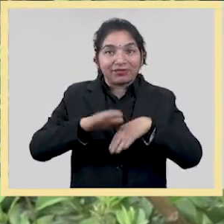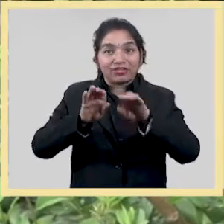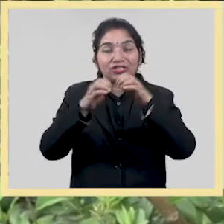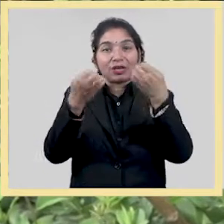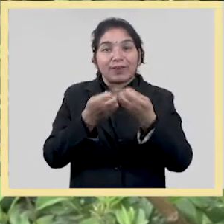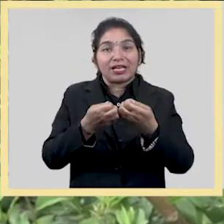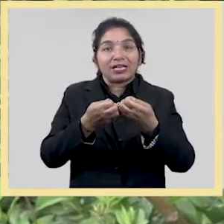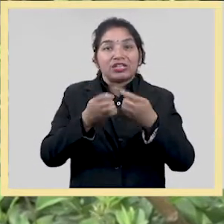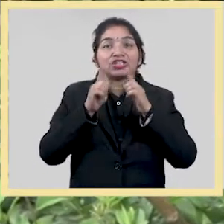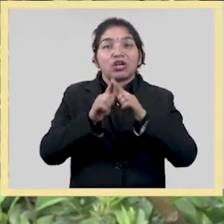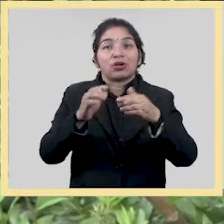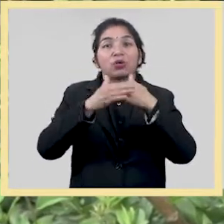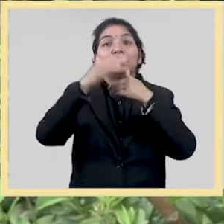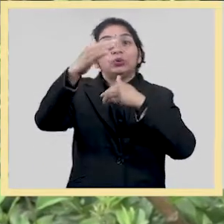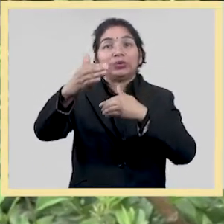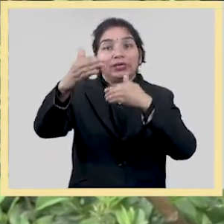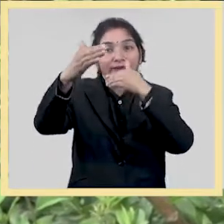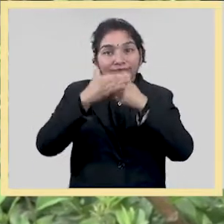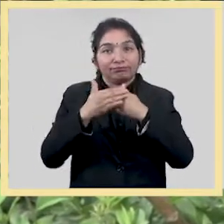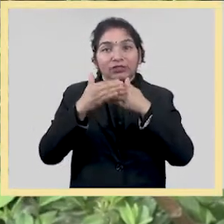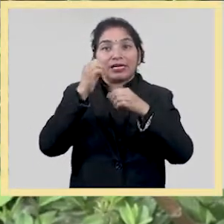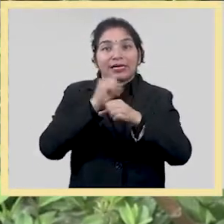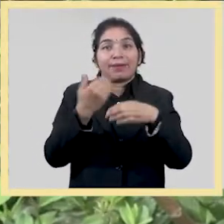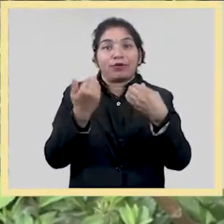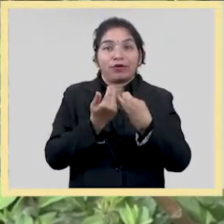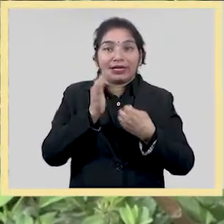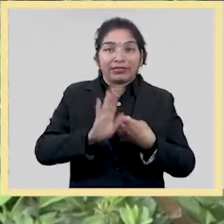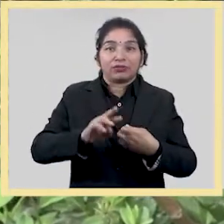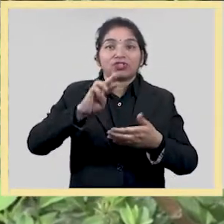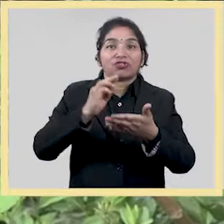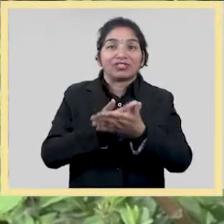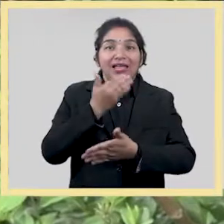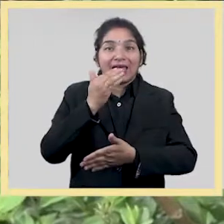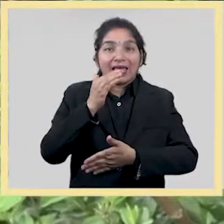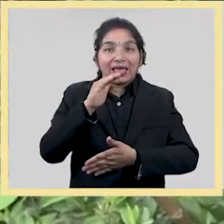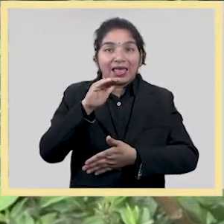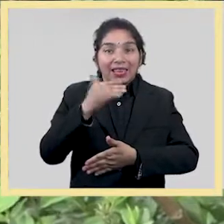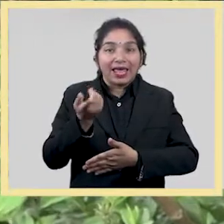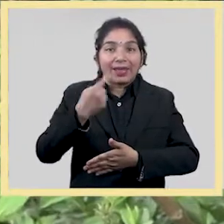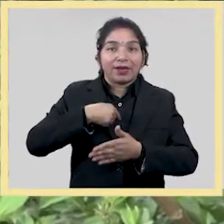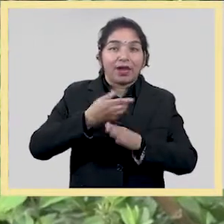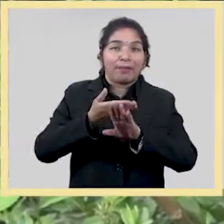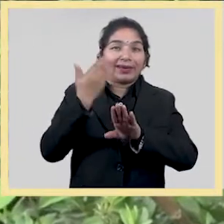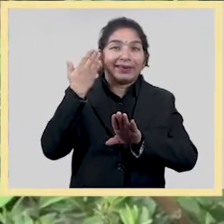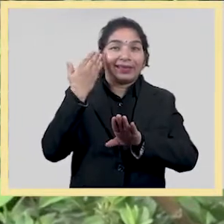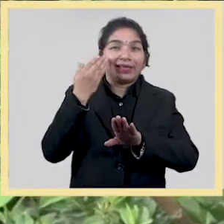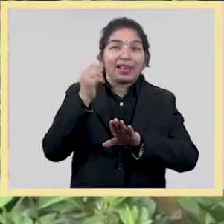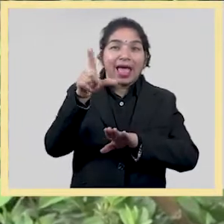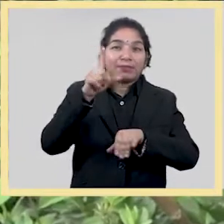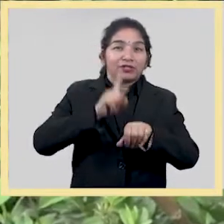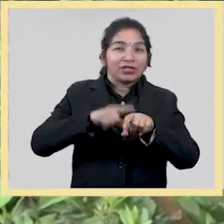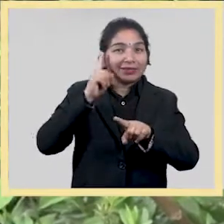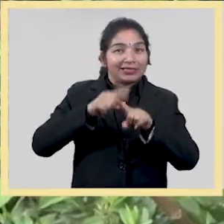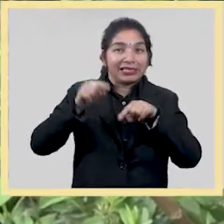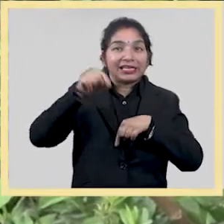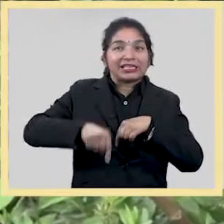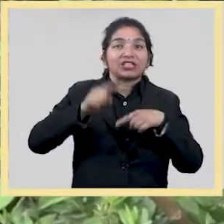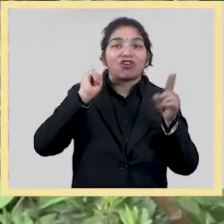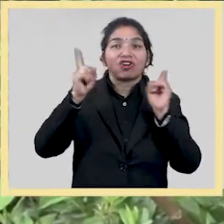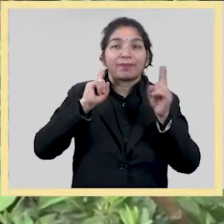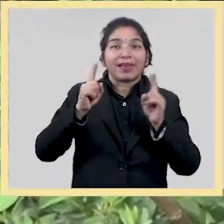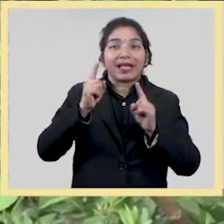आउने समाजसँगको दूरीलाई घटाउने कामहरू गर्दै आइरहेका छौँ। हाम्रो यस संस्थालाई हाम्रो यस सङ्घलाई चाहिँ विगत लामो समयदेखि गोकर्णेश्वर